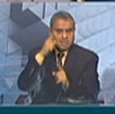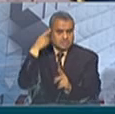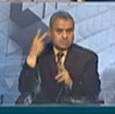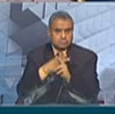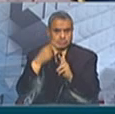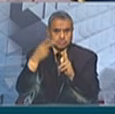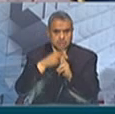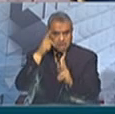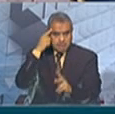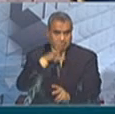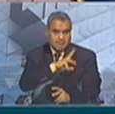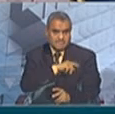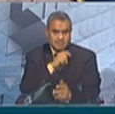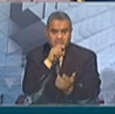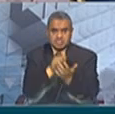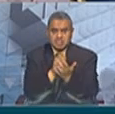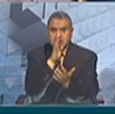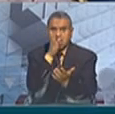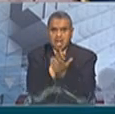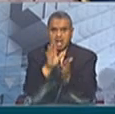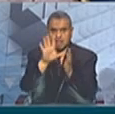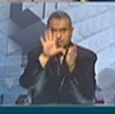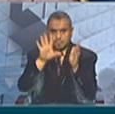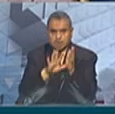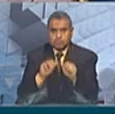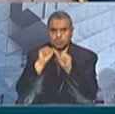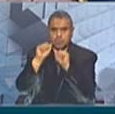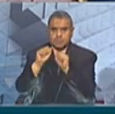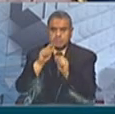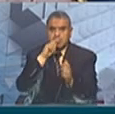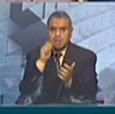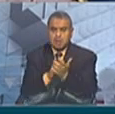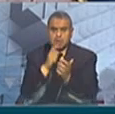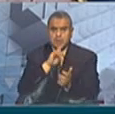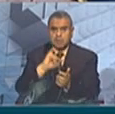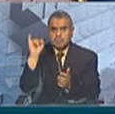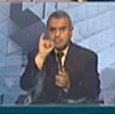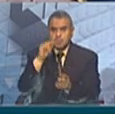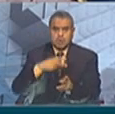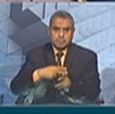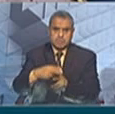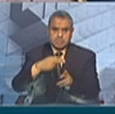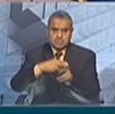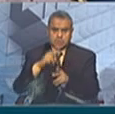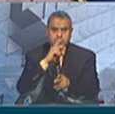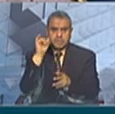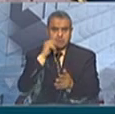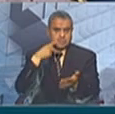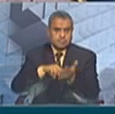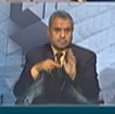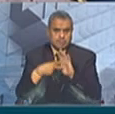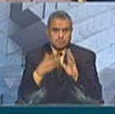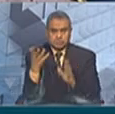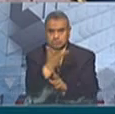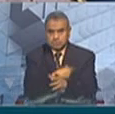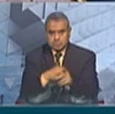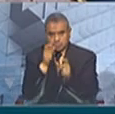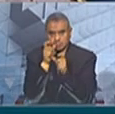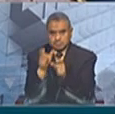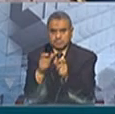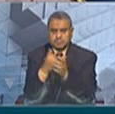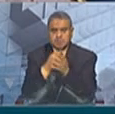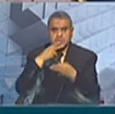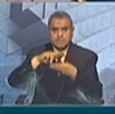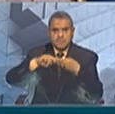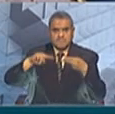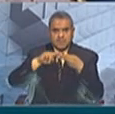الفلسطيني لنيل حقوقه المشروعة، وكذلك على أهمية مواصلة بذل الجهود من أجل إعادة إطلاق